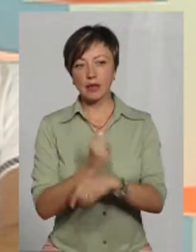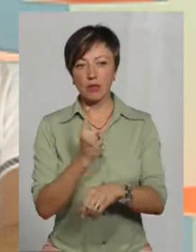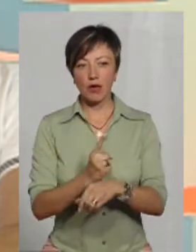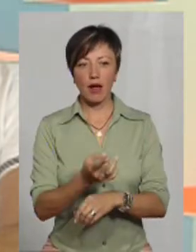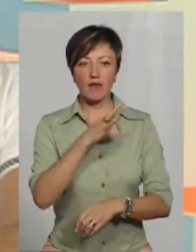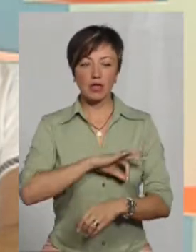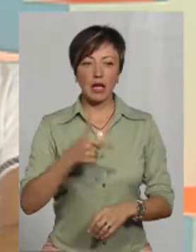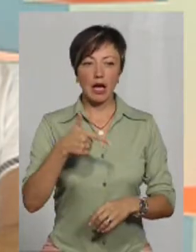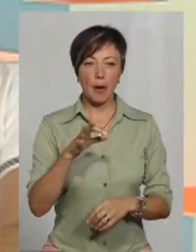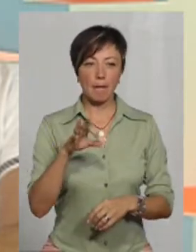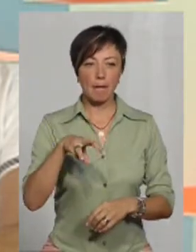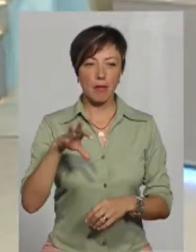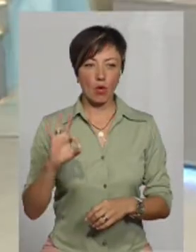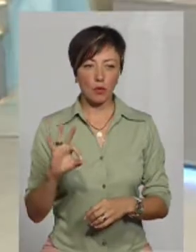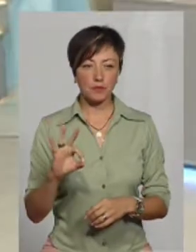використання ГМО.